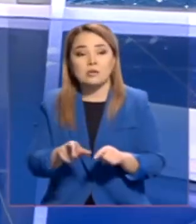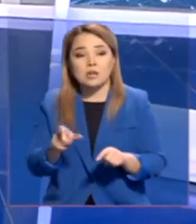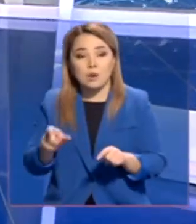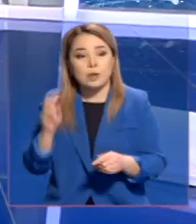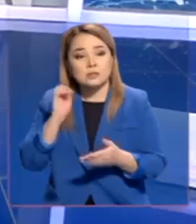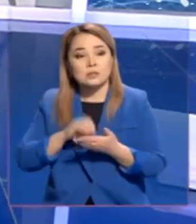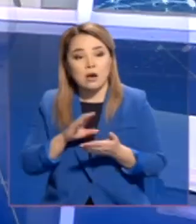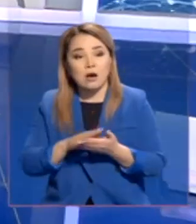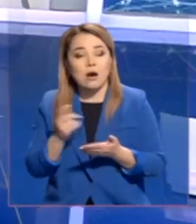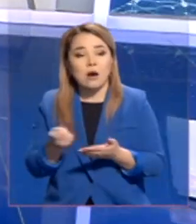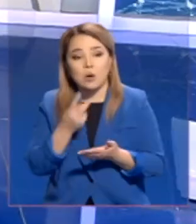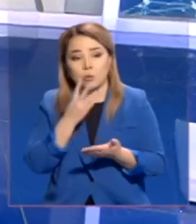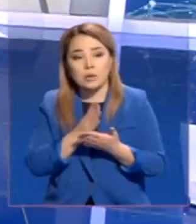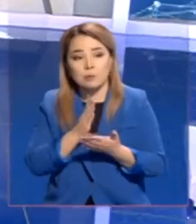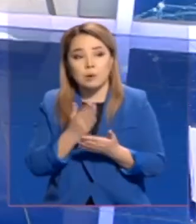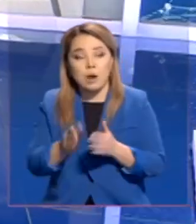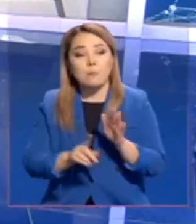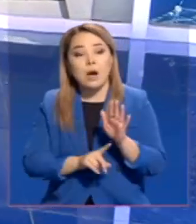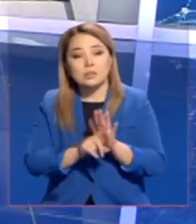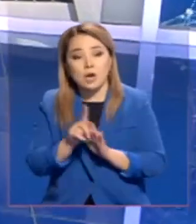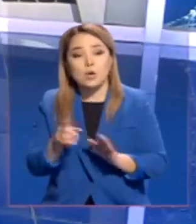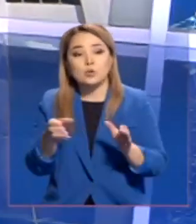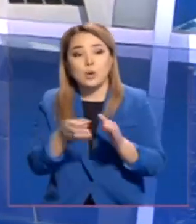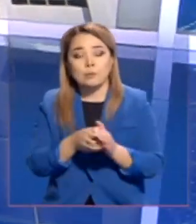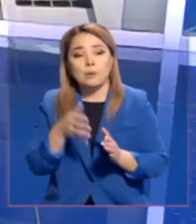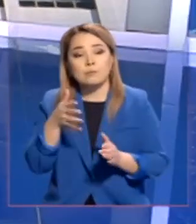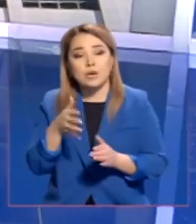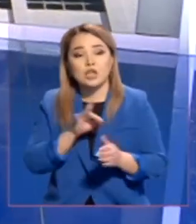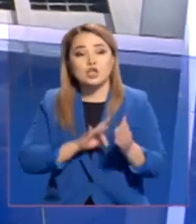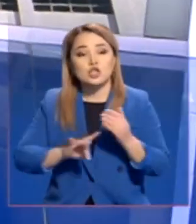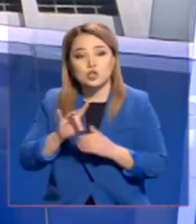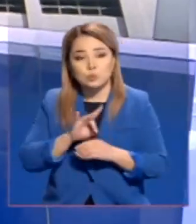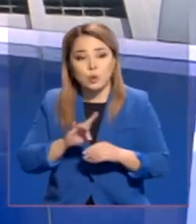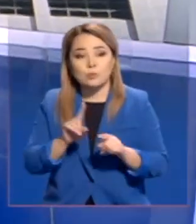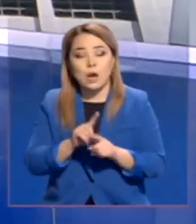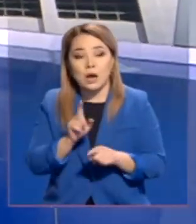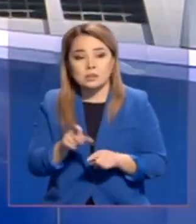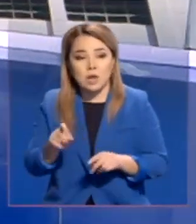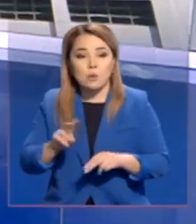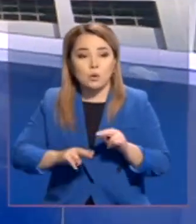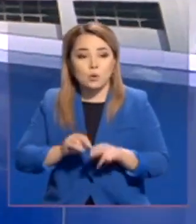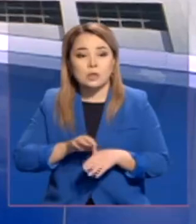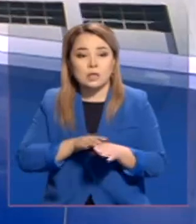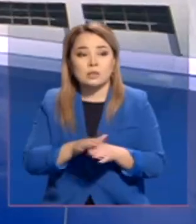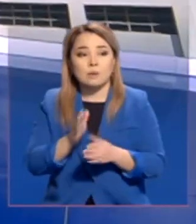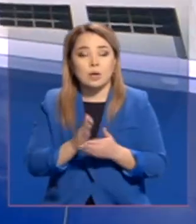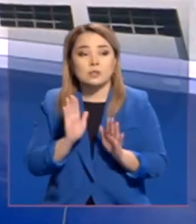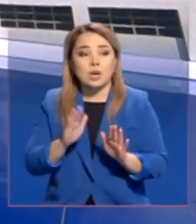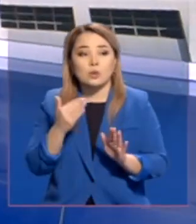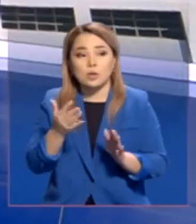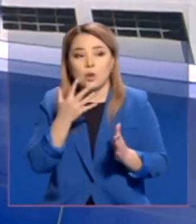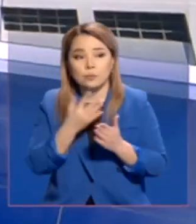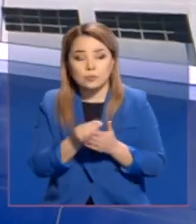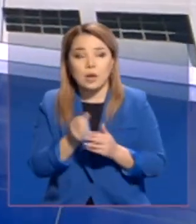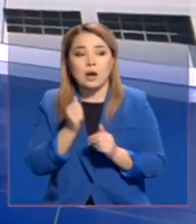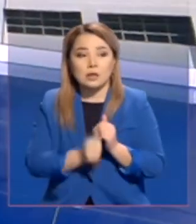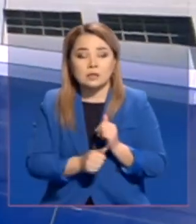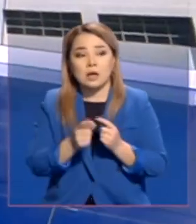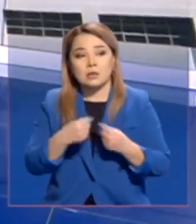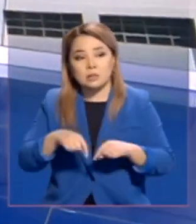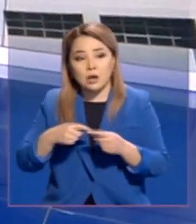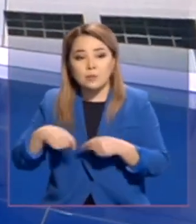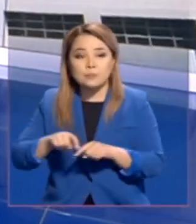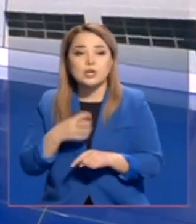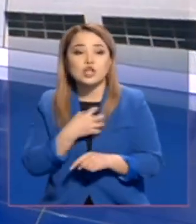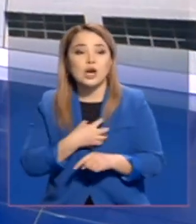адамдарының саны өте аз болу керек, және бастамашыл топ 5000, республика бойынша 5000 адамнан құралу керек. Сол кезде ғана бізде әрқайсысы, мысалы,